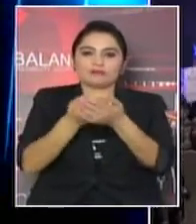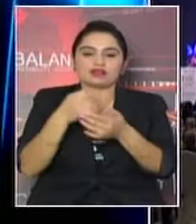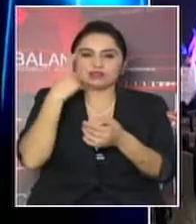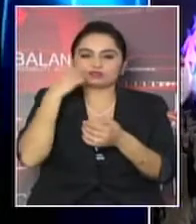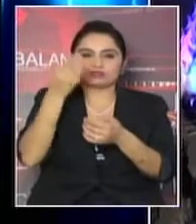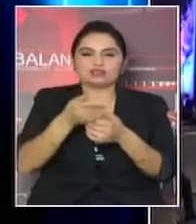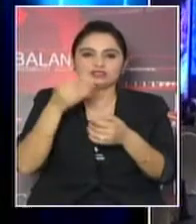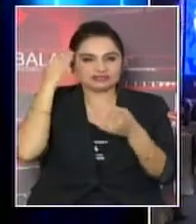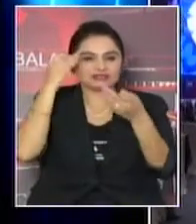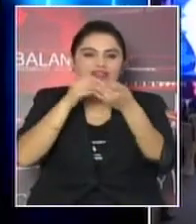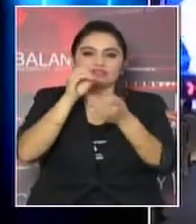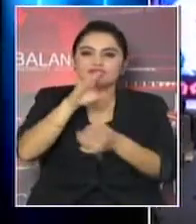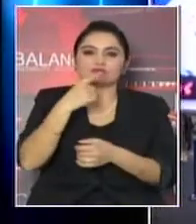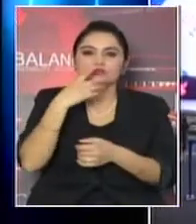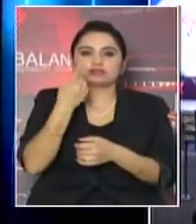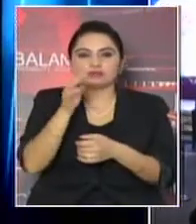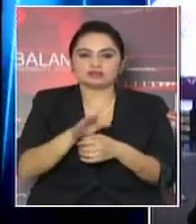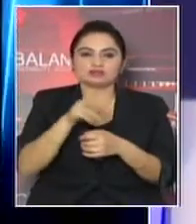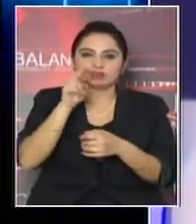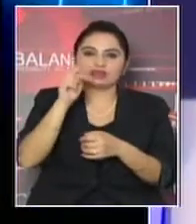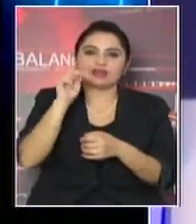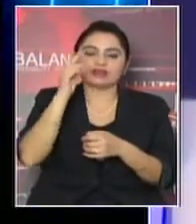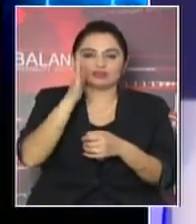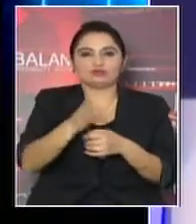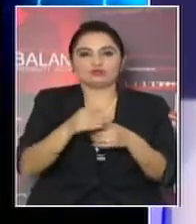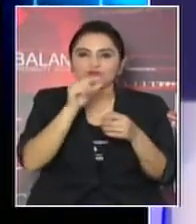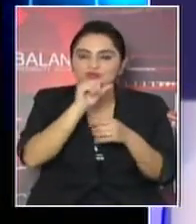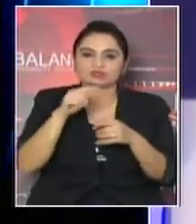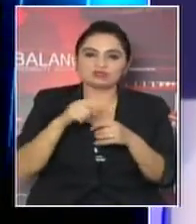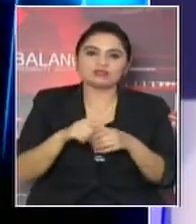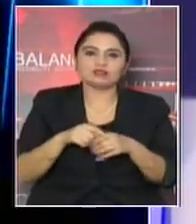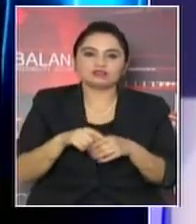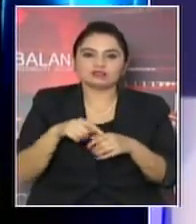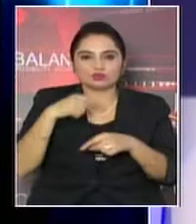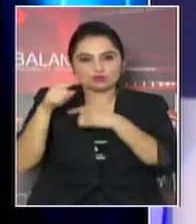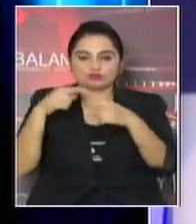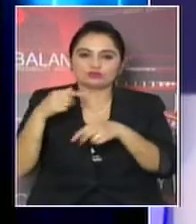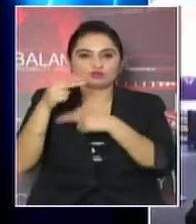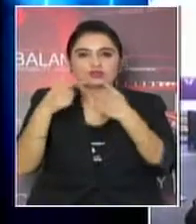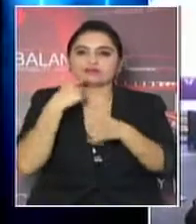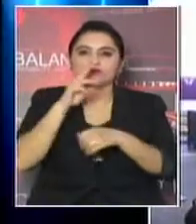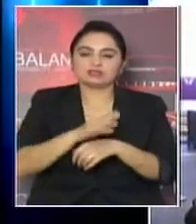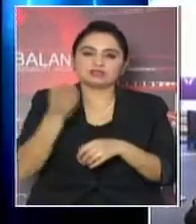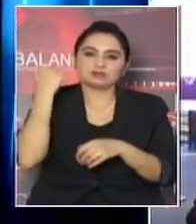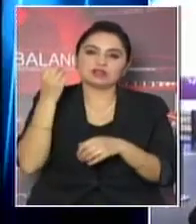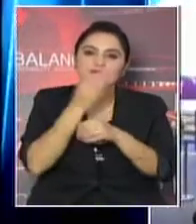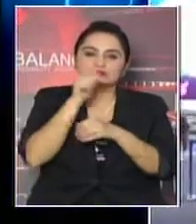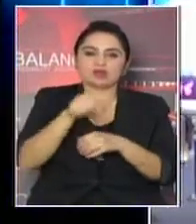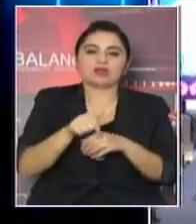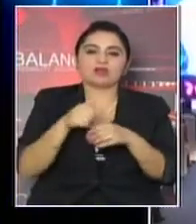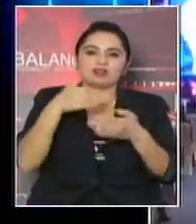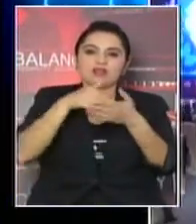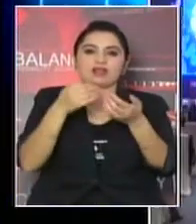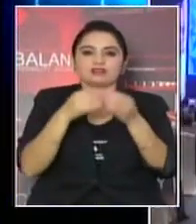गुनासो गरे, तर उक्त माग एनआरएनले कहिले नछोड्ने बताए। उनले नेपालमा विगतको भन्दा अहिले लगानी गर्न वातावरण सहज